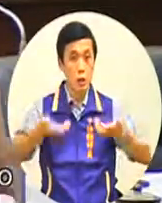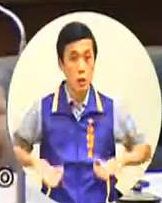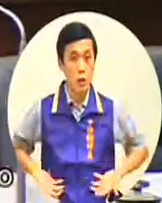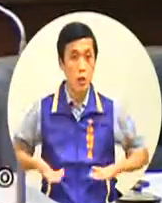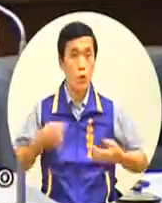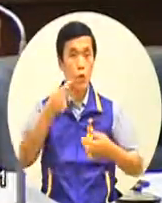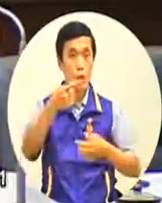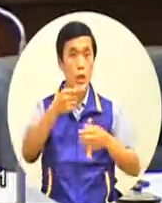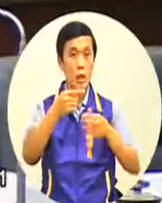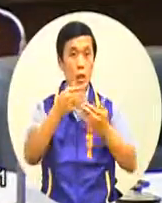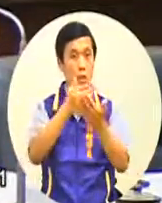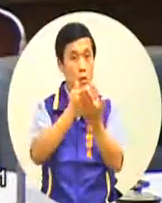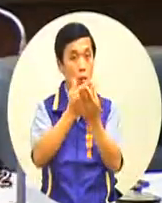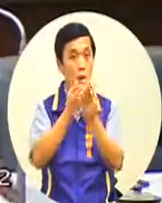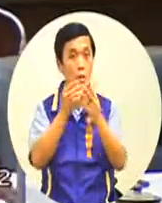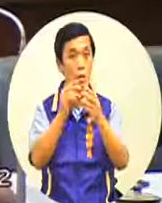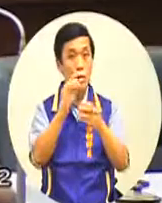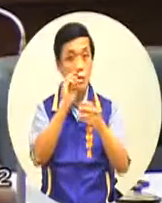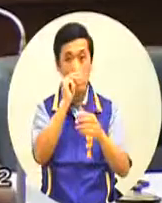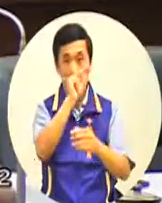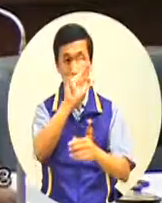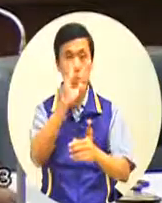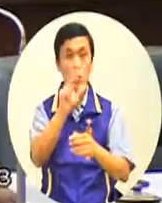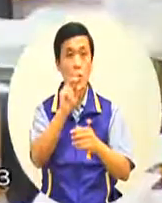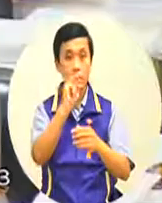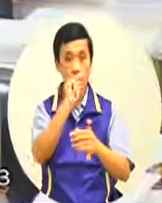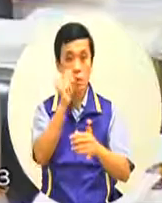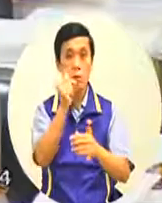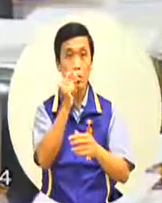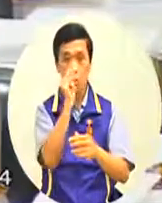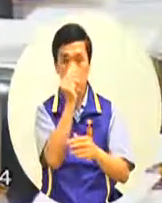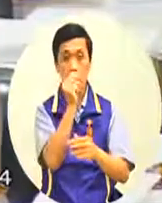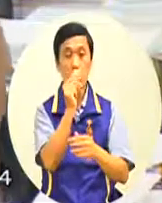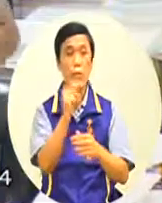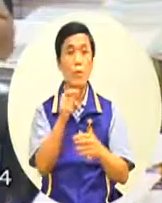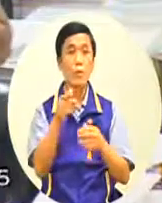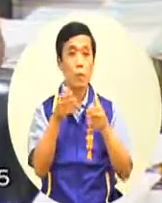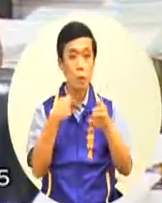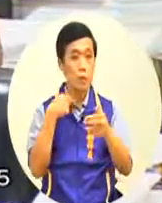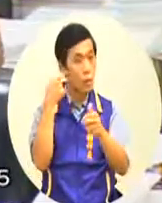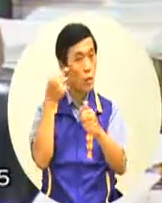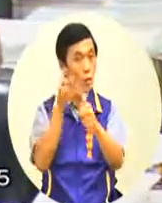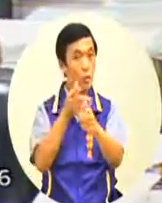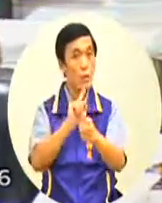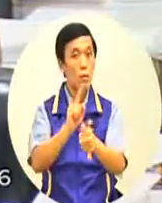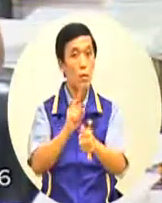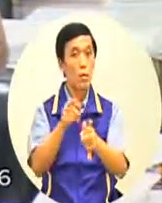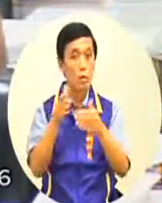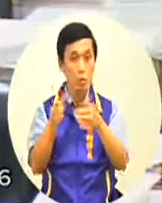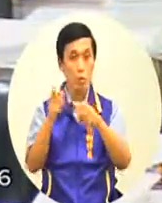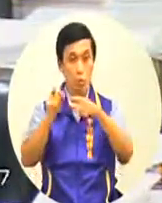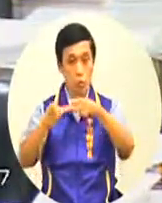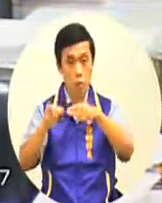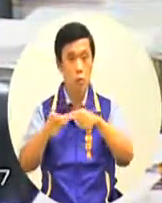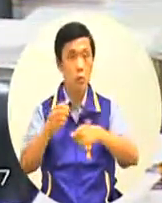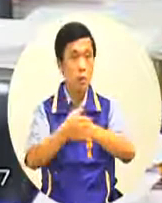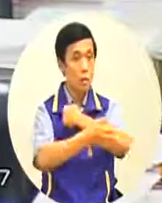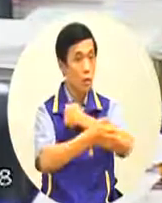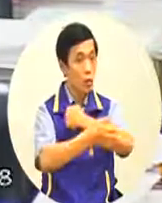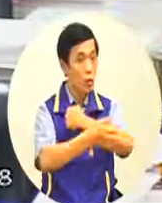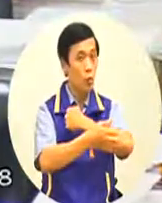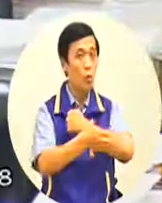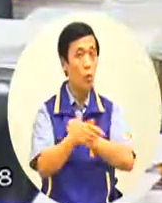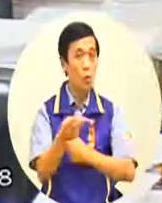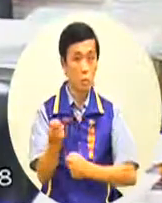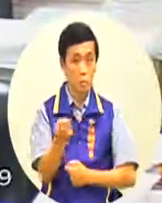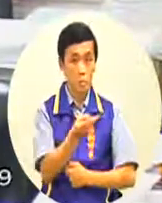央，那本席比较要咨询的是，我们在一个企业对劳工这样的一个劳工